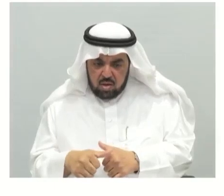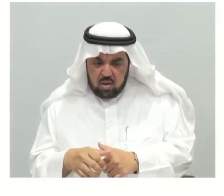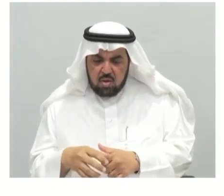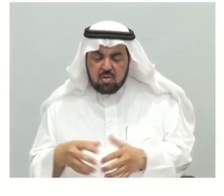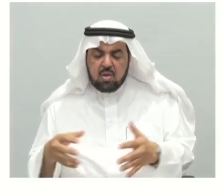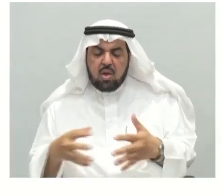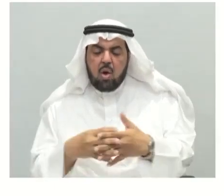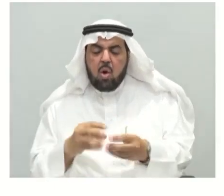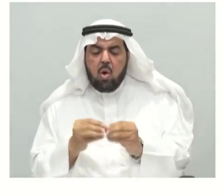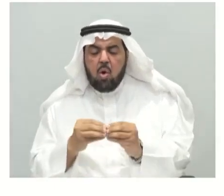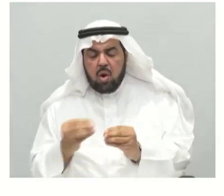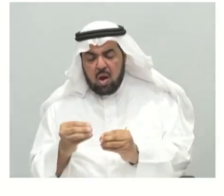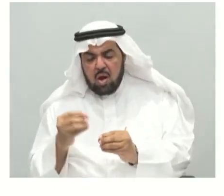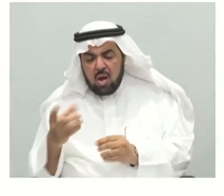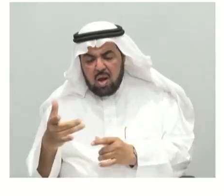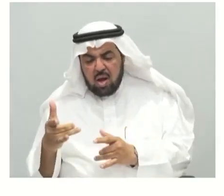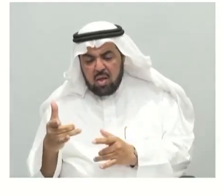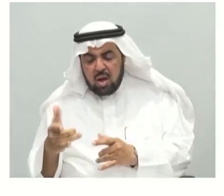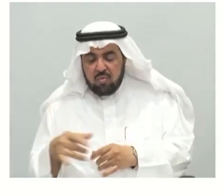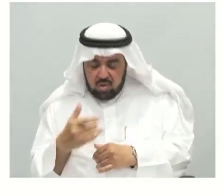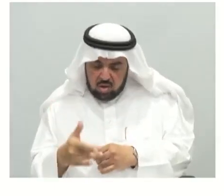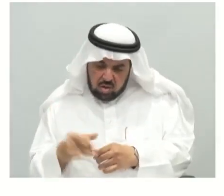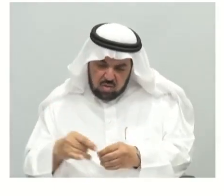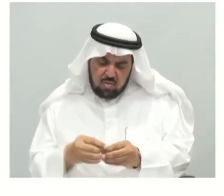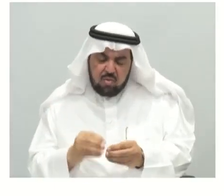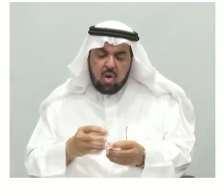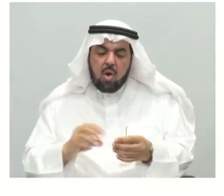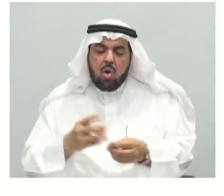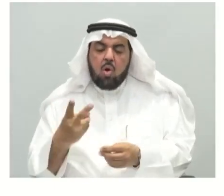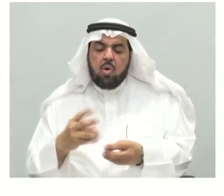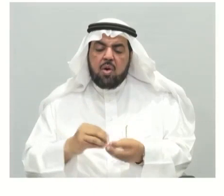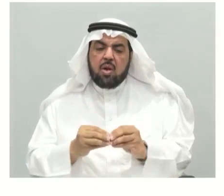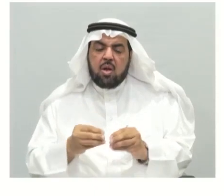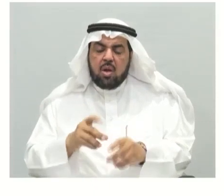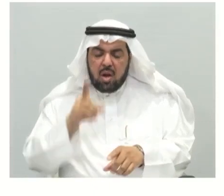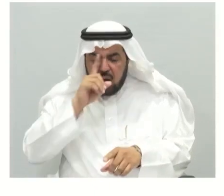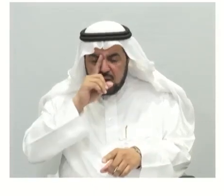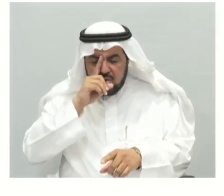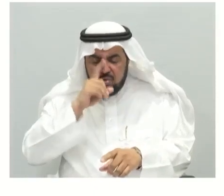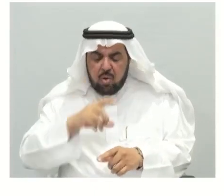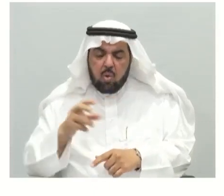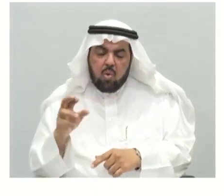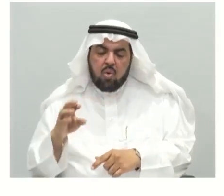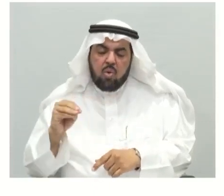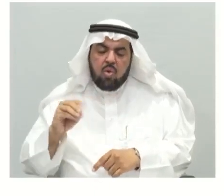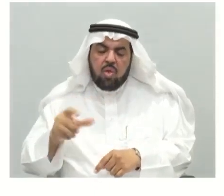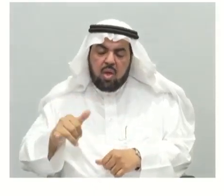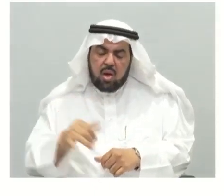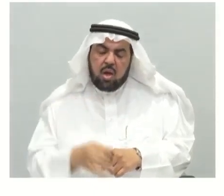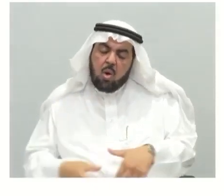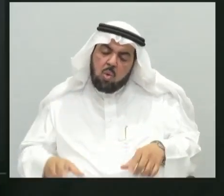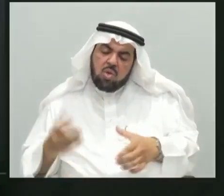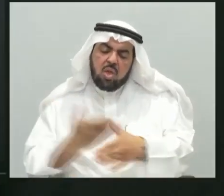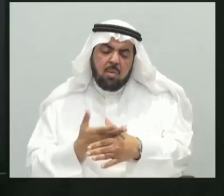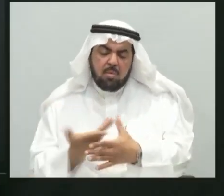الاخضر ولكن يظهر عليها اللونين اللونين الزهري والاصفر ف سنكون فرضيه